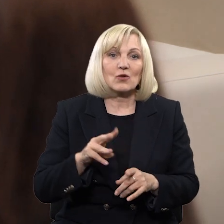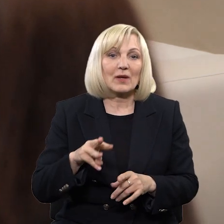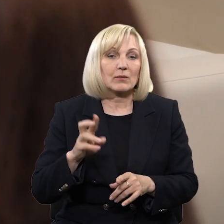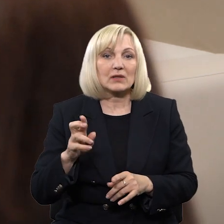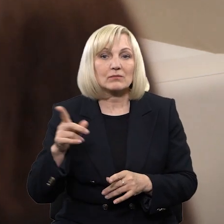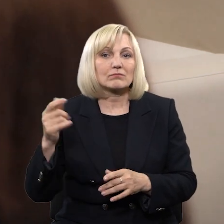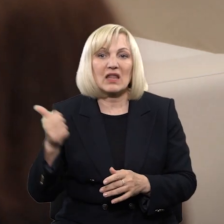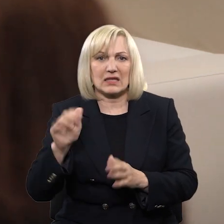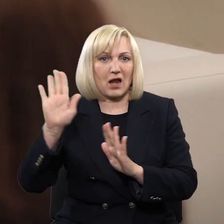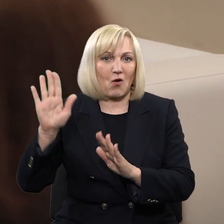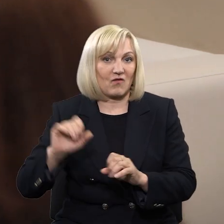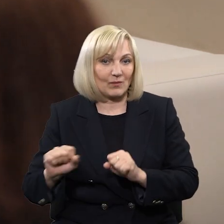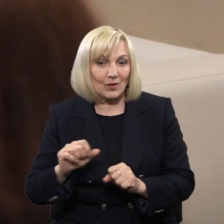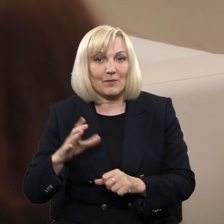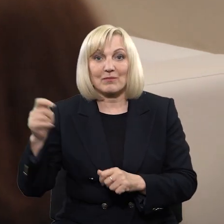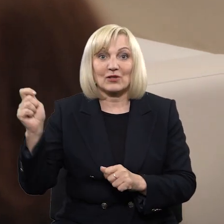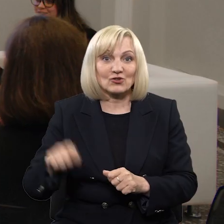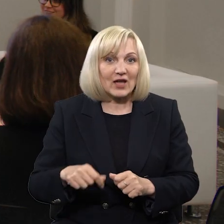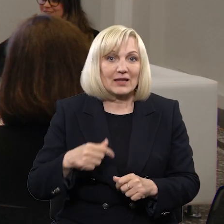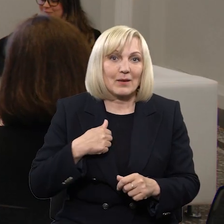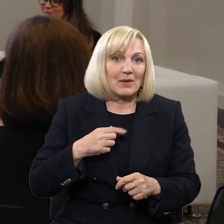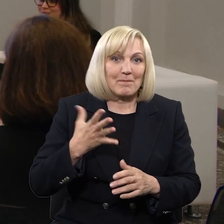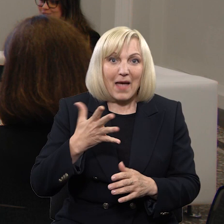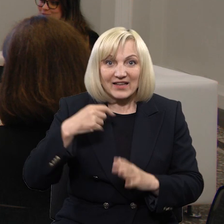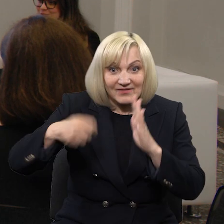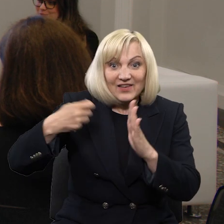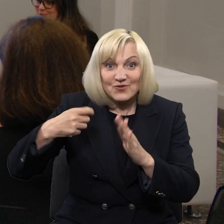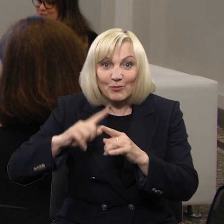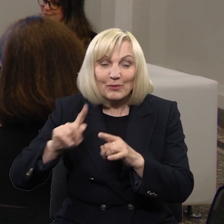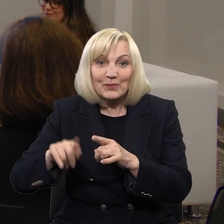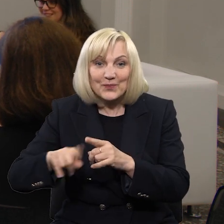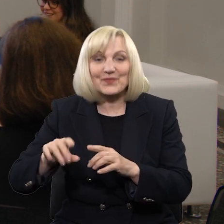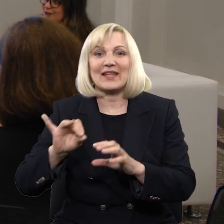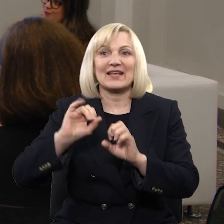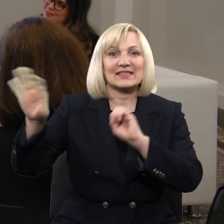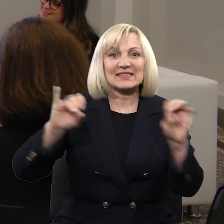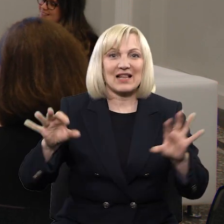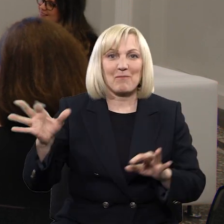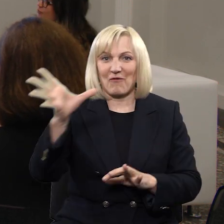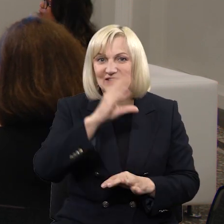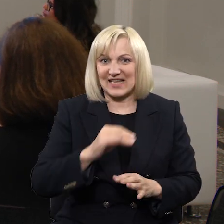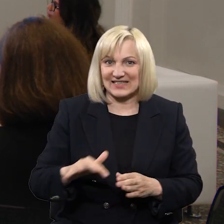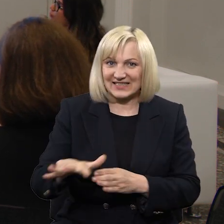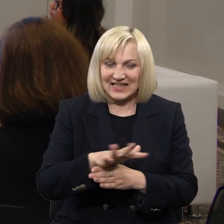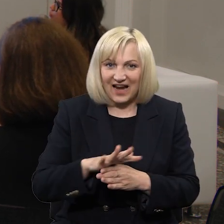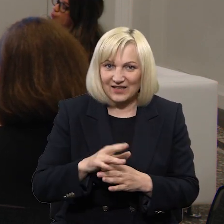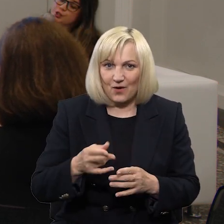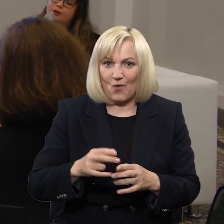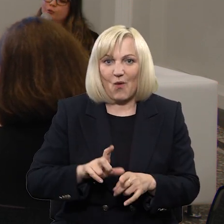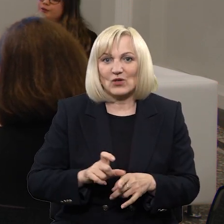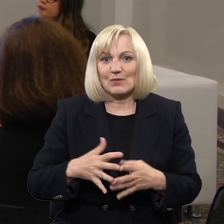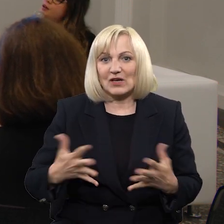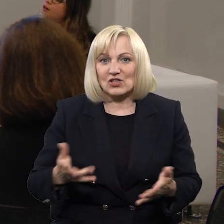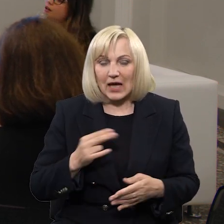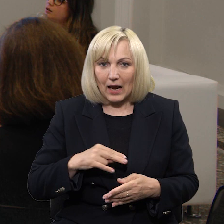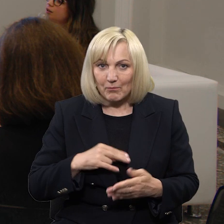хабарис что там не знаю неделю в командировках потом приезжает и мы по 5 видео с ним записываем рассылаем по всей стране в общем-то очень